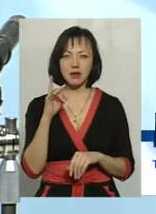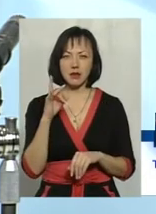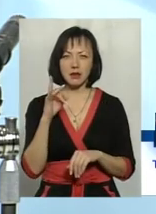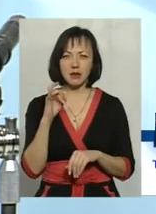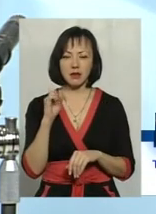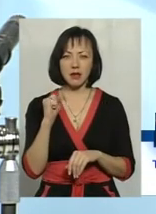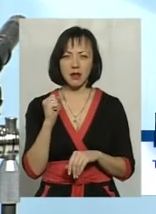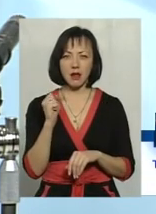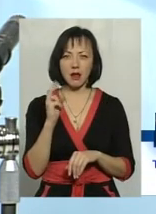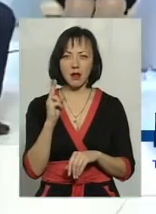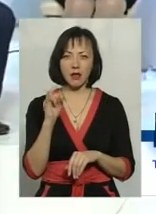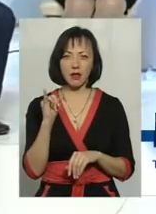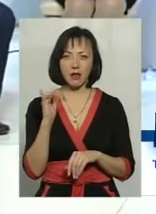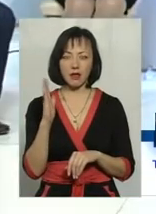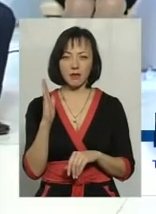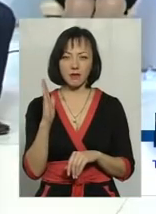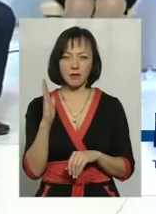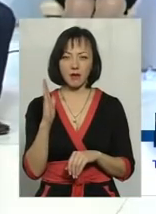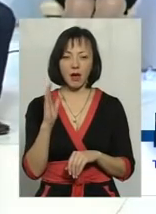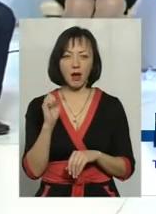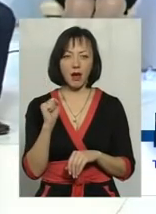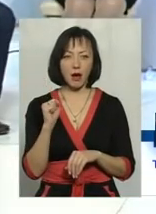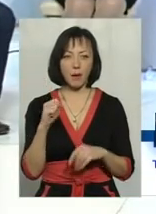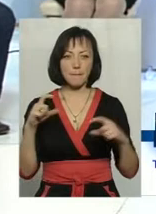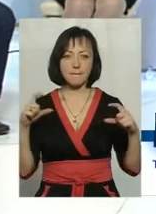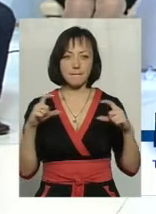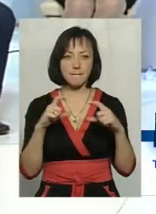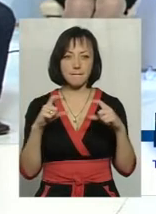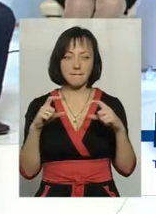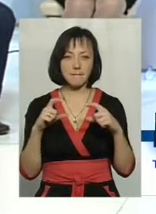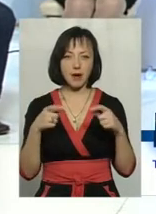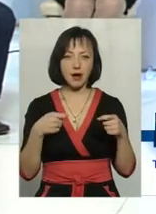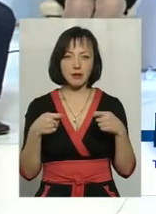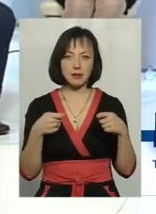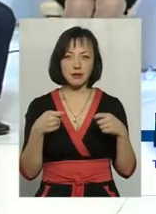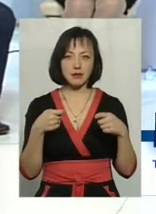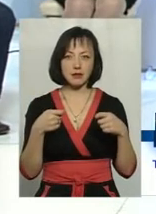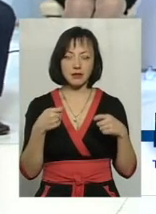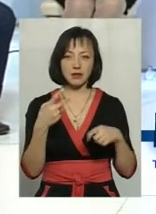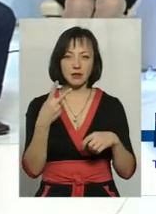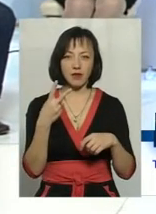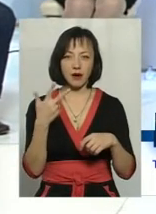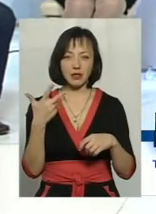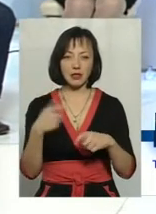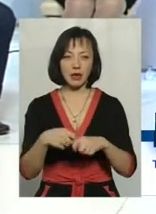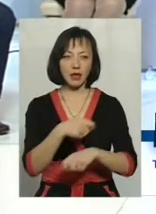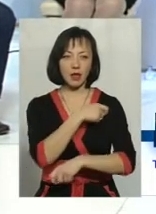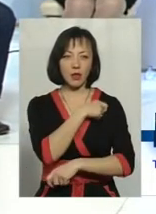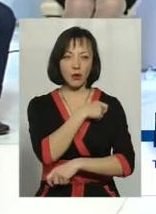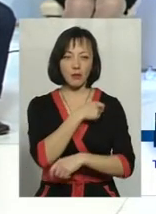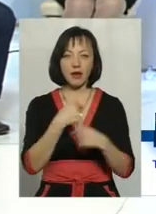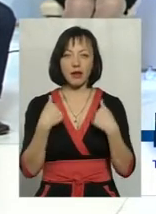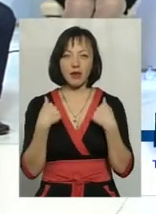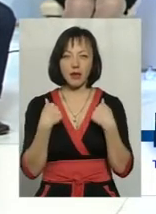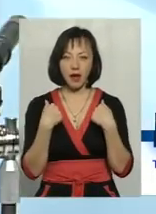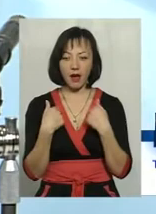от, раків. А магазин 2 чи 3 кілометри від нас. Як сніг,